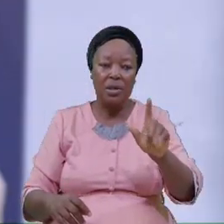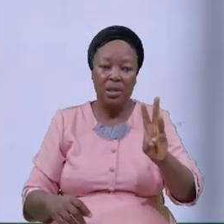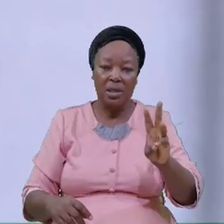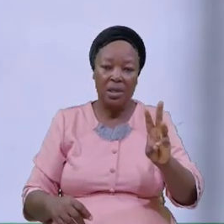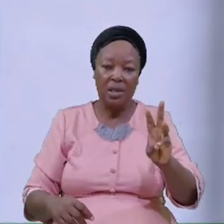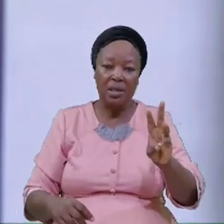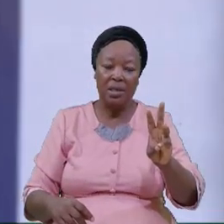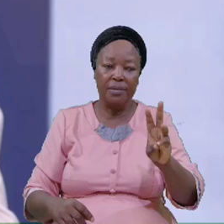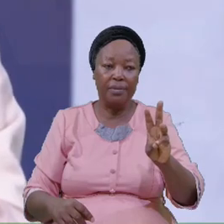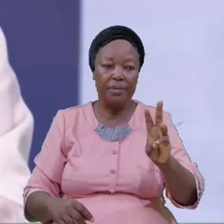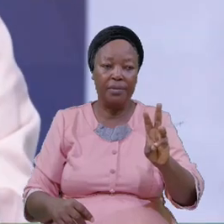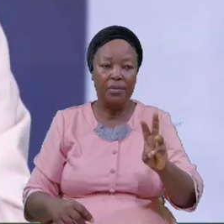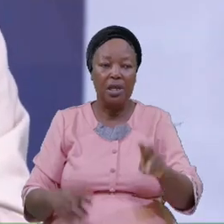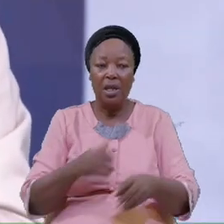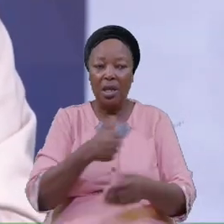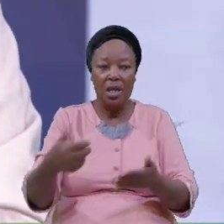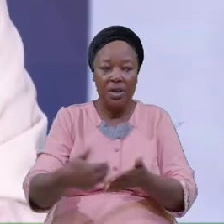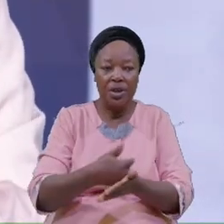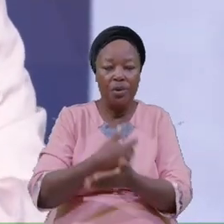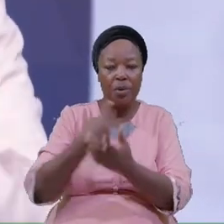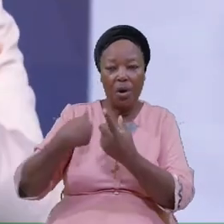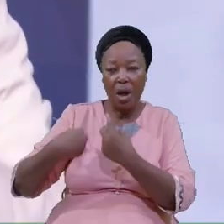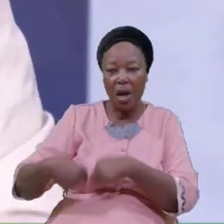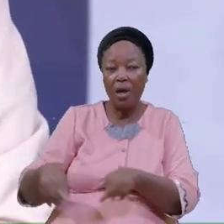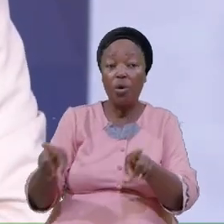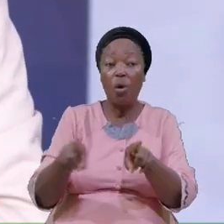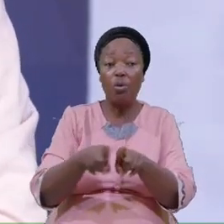a new heart also will I